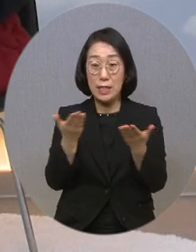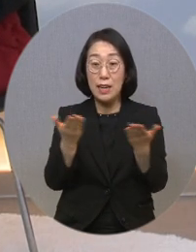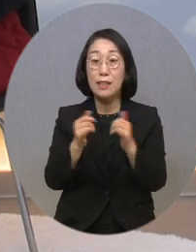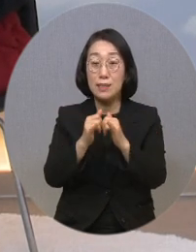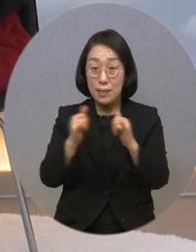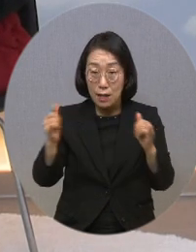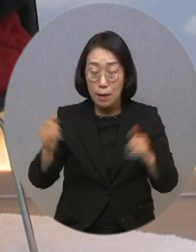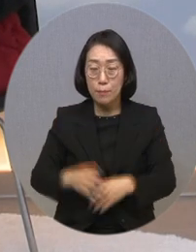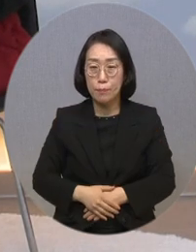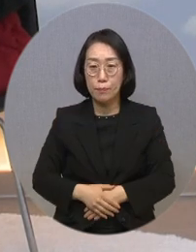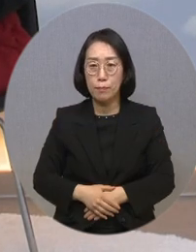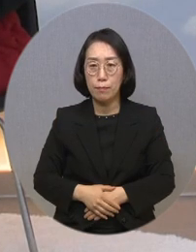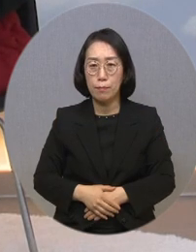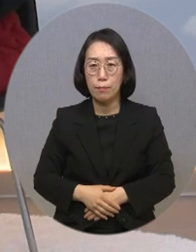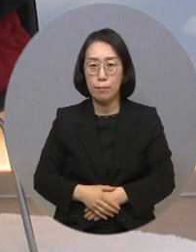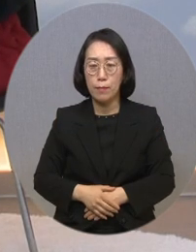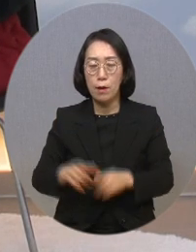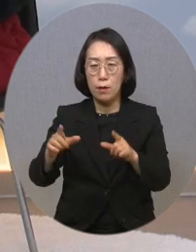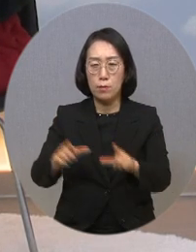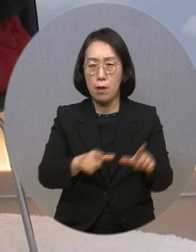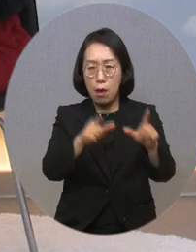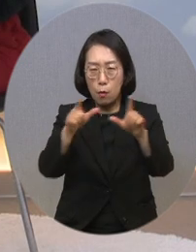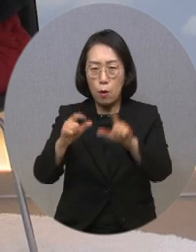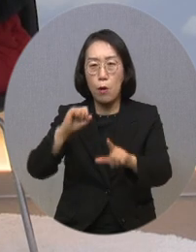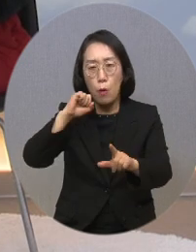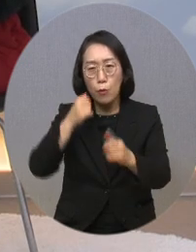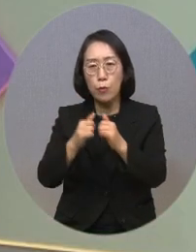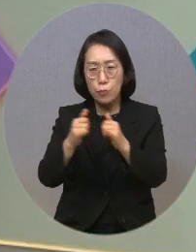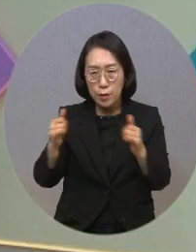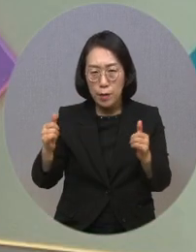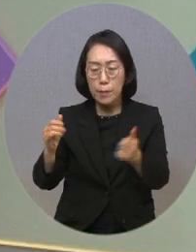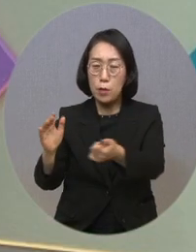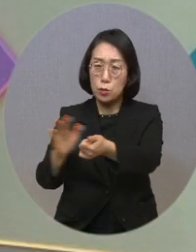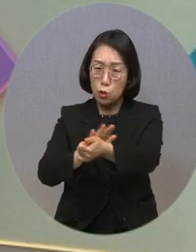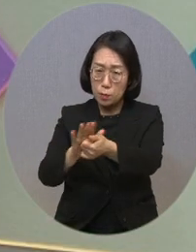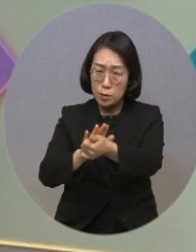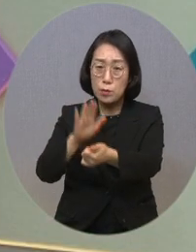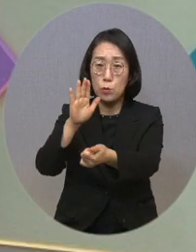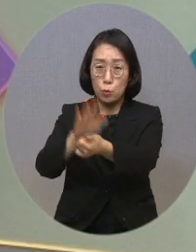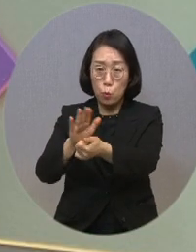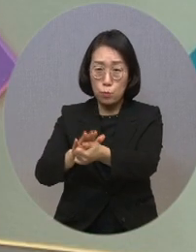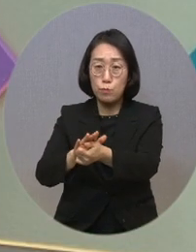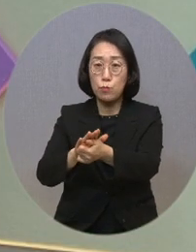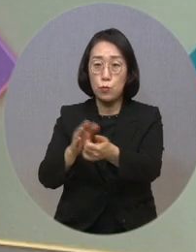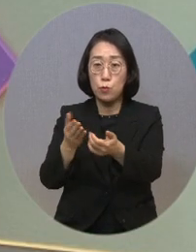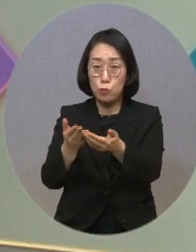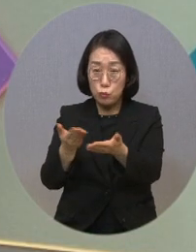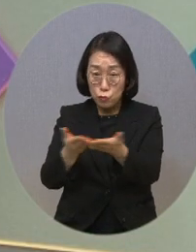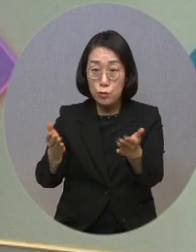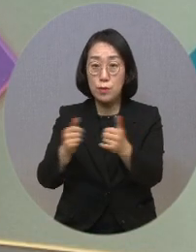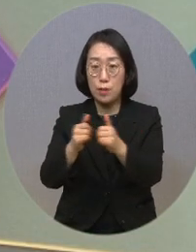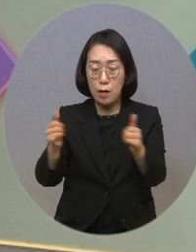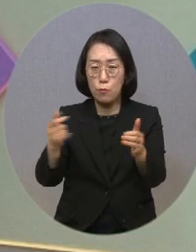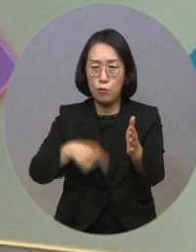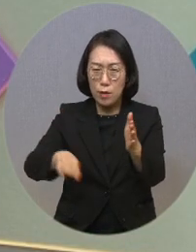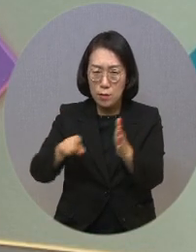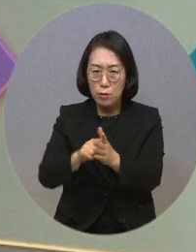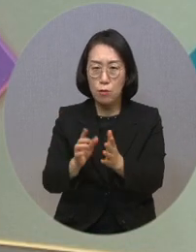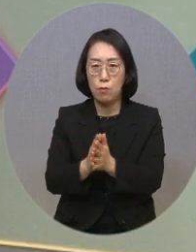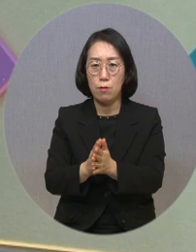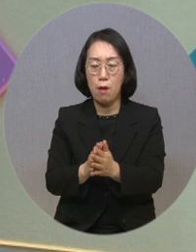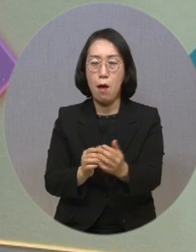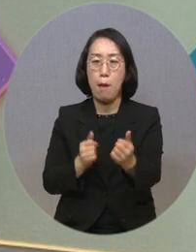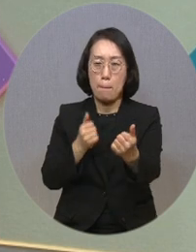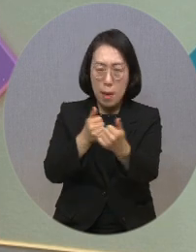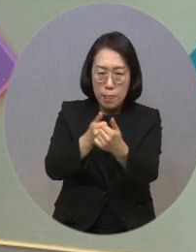그 취약계층의 복지 서비스를 필요로 하시는 분들을 최일선에서 만나시는 분들이지